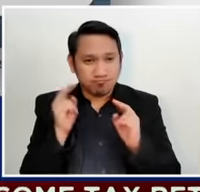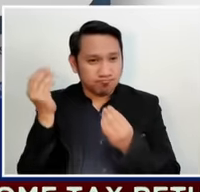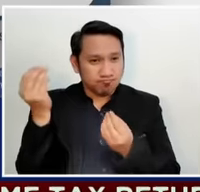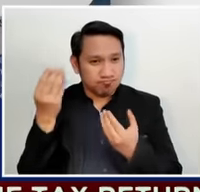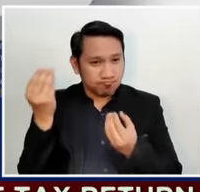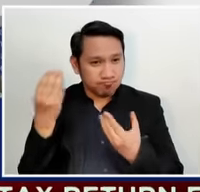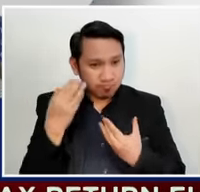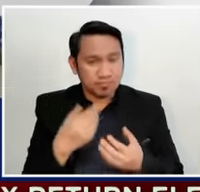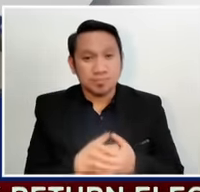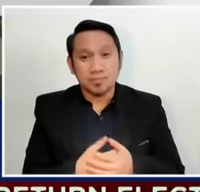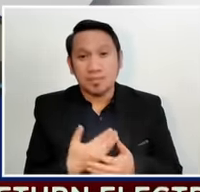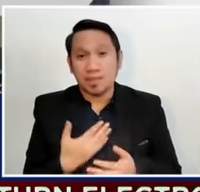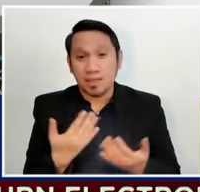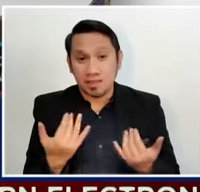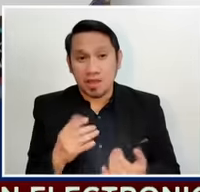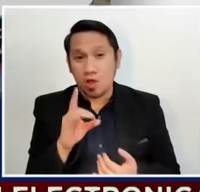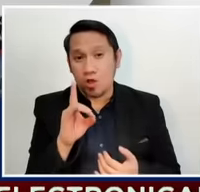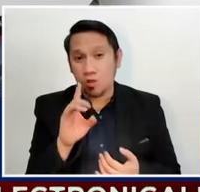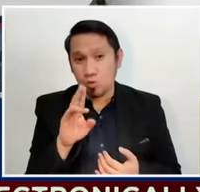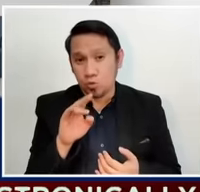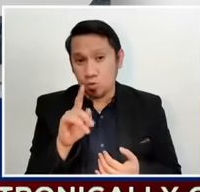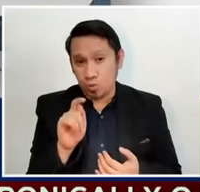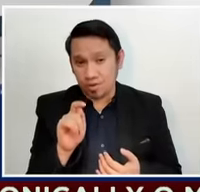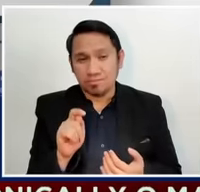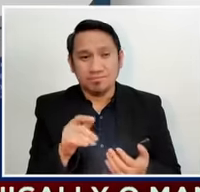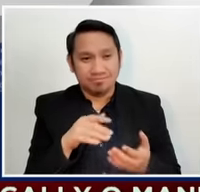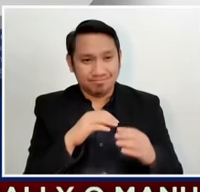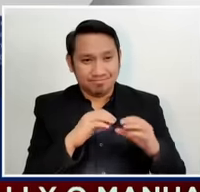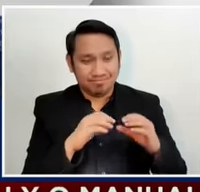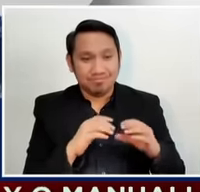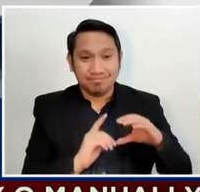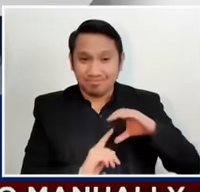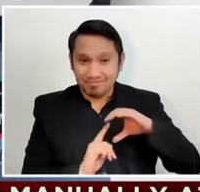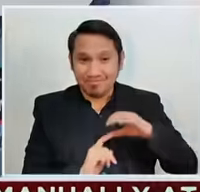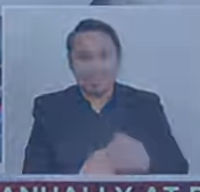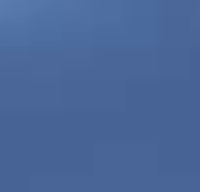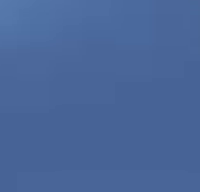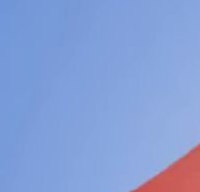Kaya, i-duet nyo na, kapamilya!